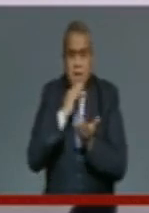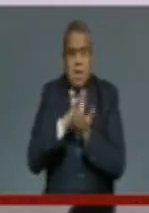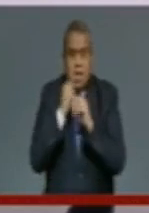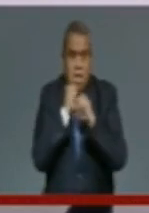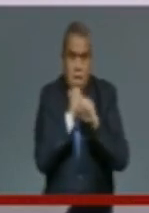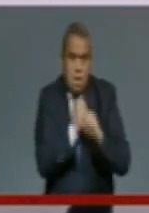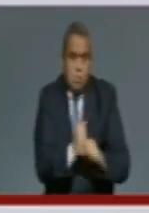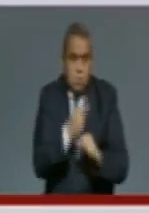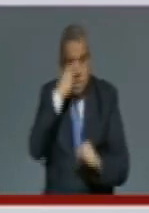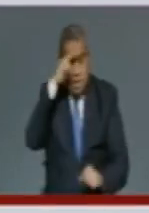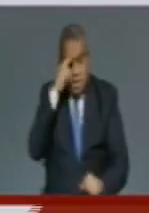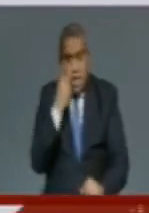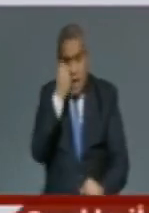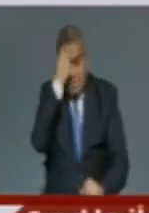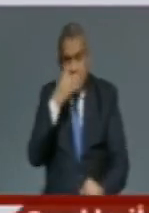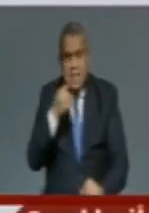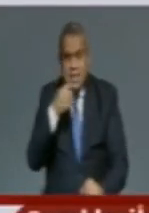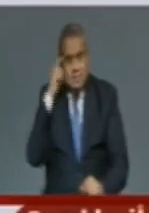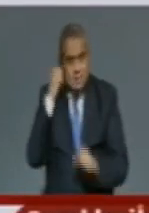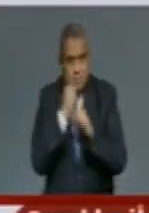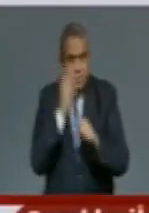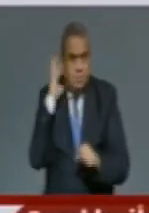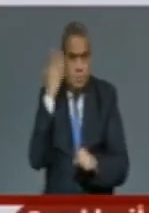للأولويات الوطنية لكل دولة.